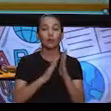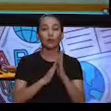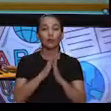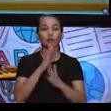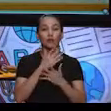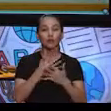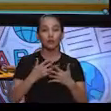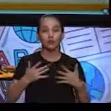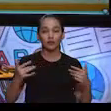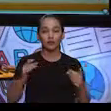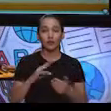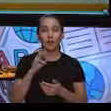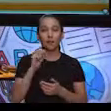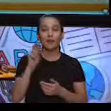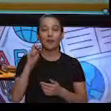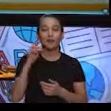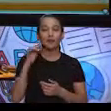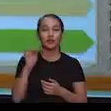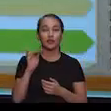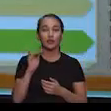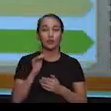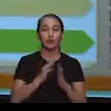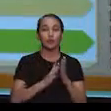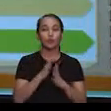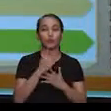o'simliklar, madaniy o'simliklar,